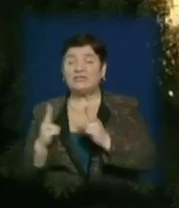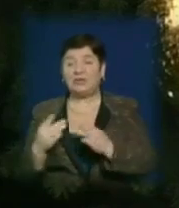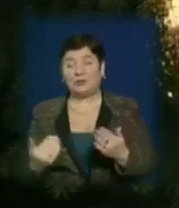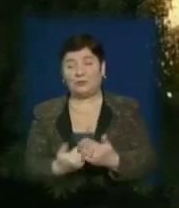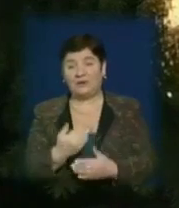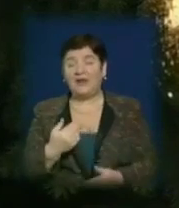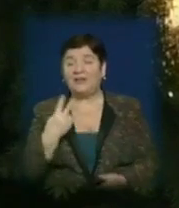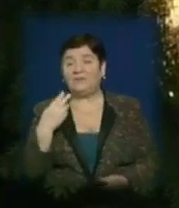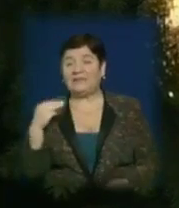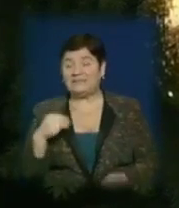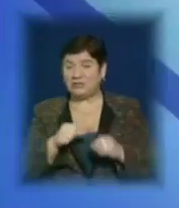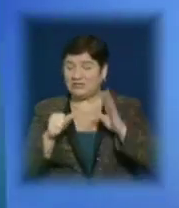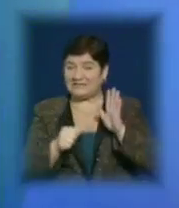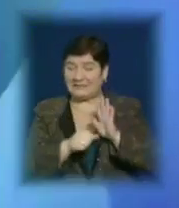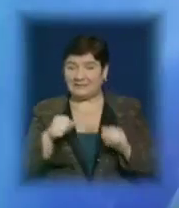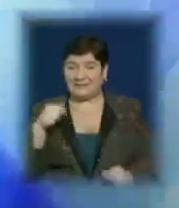новий 2016 рік.